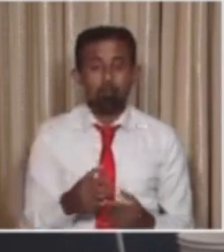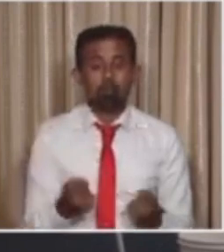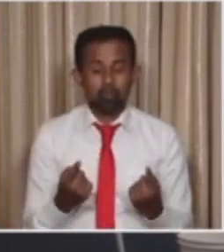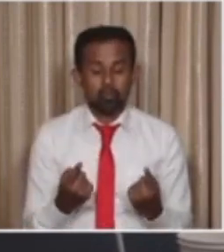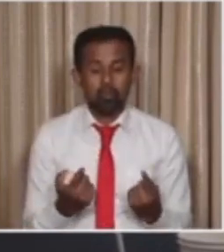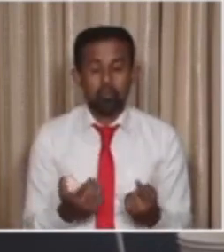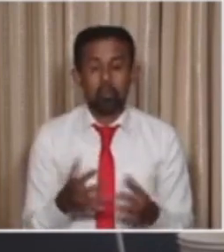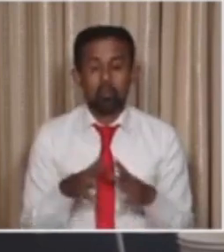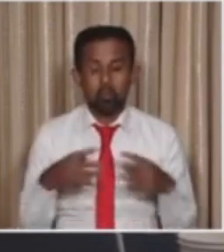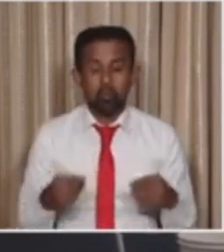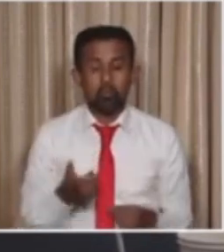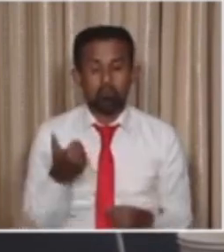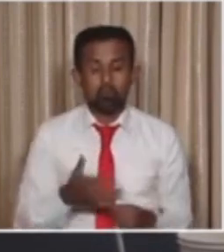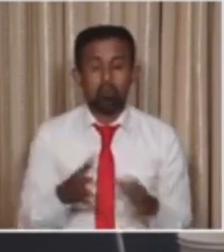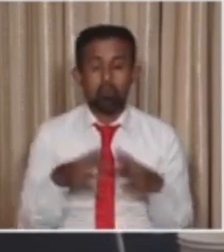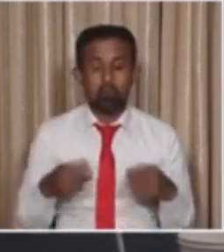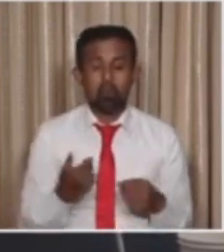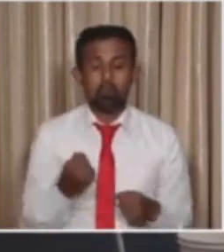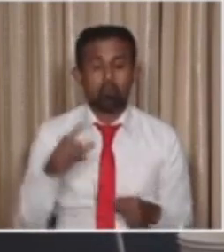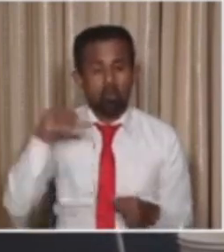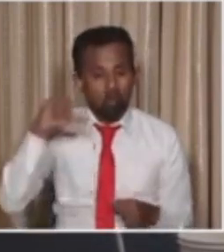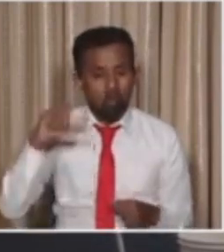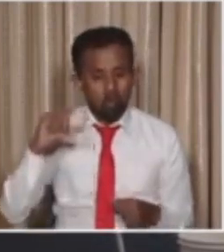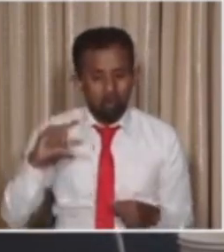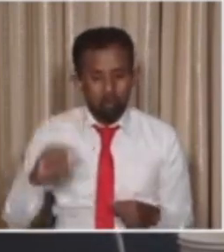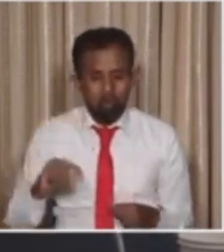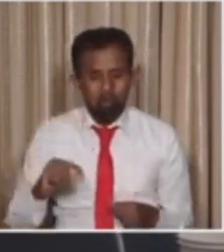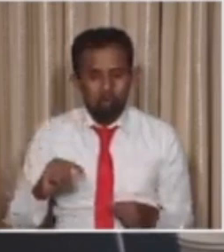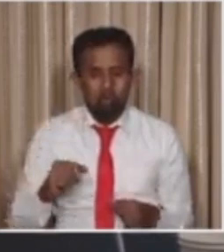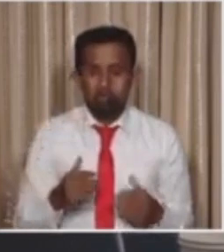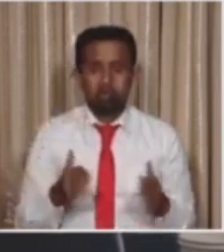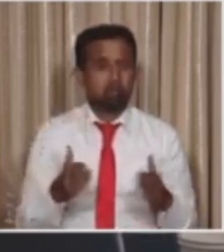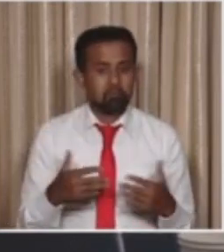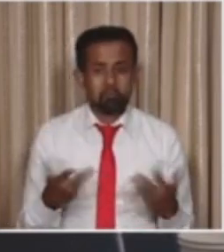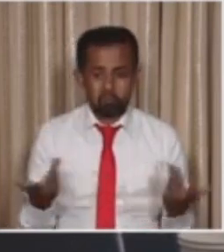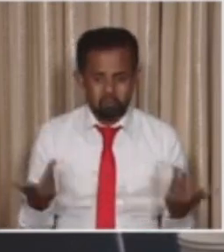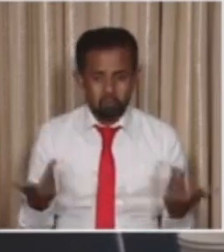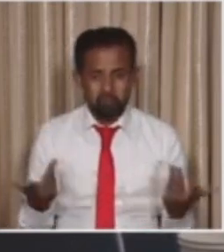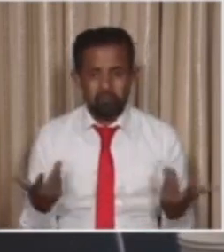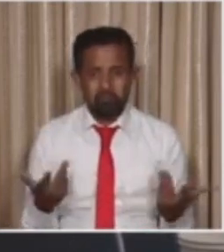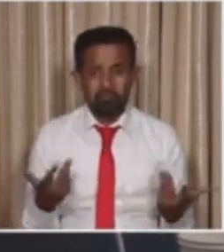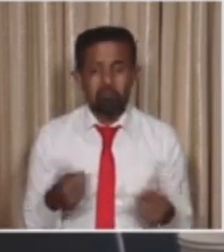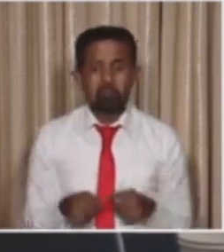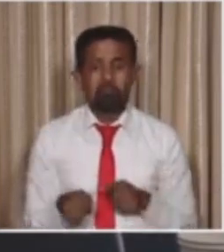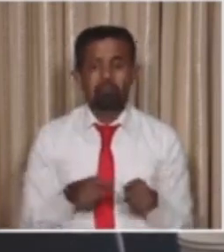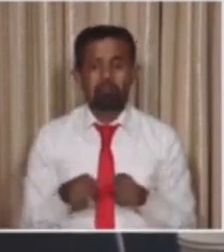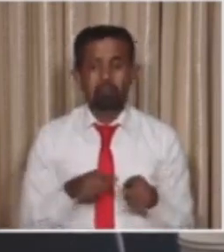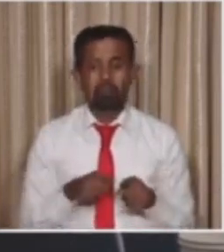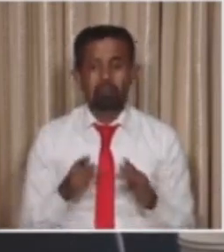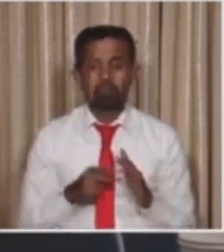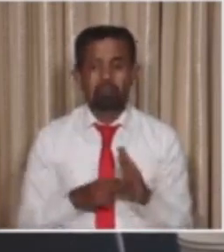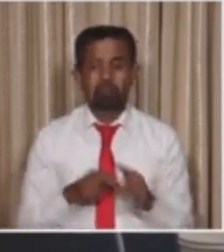சமையல் பொருட்களோ இன்று விலை குறைவதற்கான சந்தர்ப்பம் இன்னும் ஏற்படவில்லை. ஆகவே இவ்வாறு இந்த அதாவது ஐஎம்எஃப் சர்வதேச